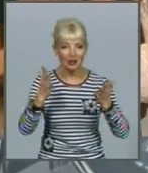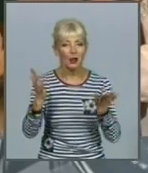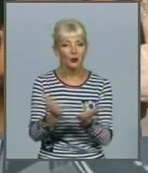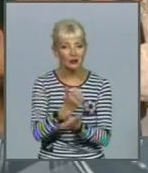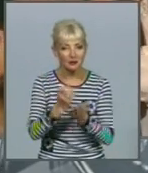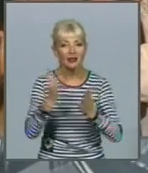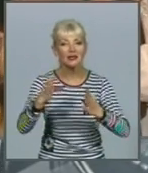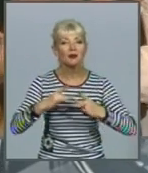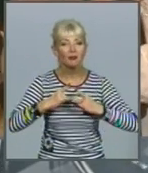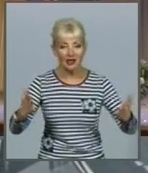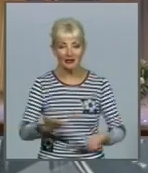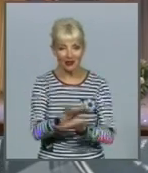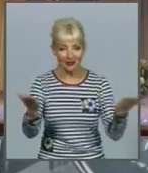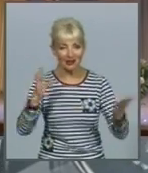юбилей!